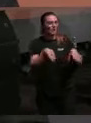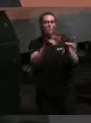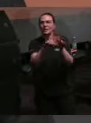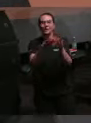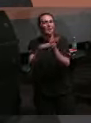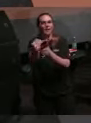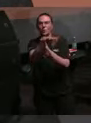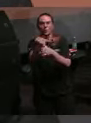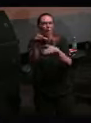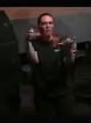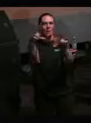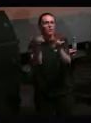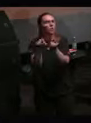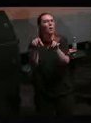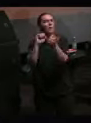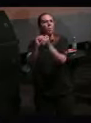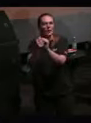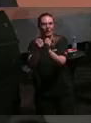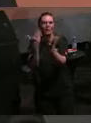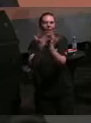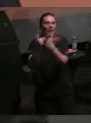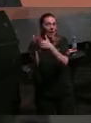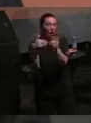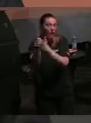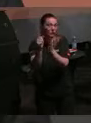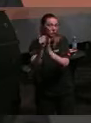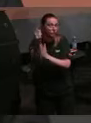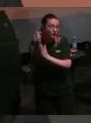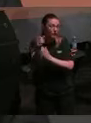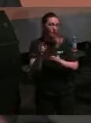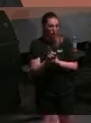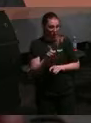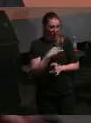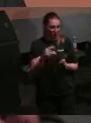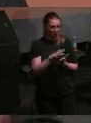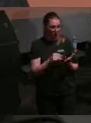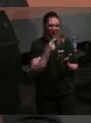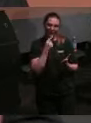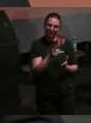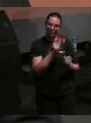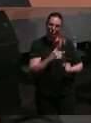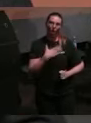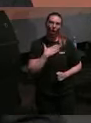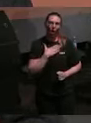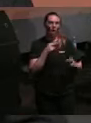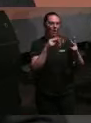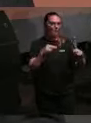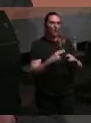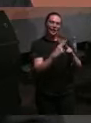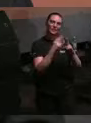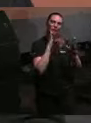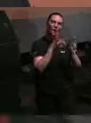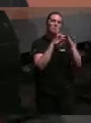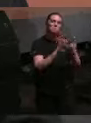som politikerne nasjonalt har tegnet. Så I rapporten som vi har gitt ut, så det jo et eksempel der vi sier at vi burde hatt en Parisavtale for Norge, der